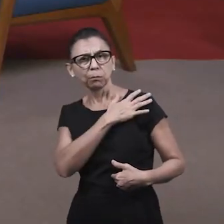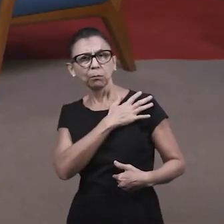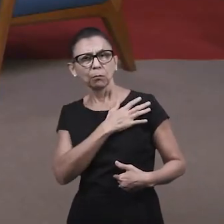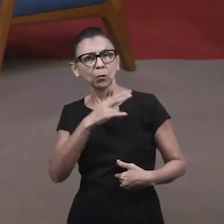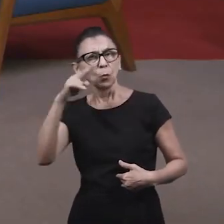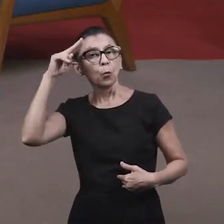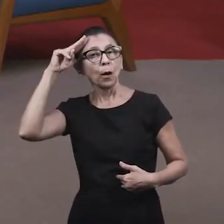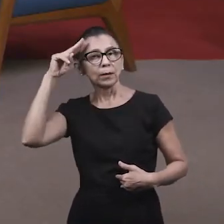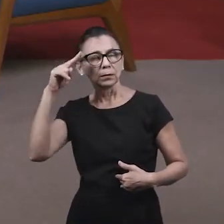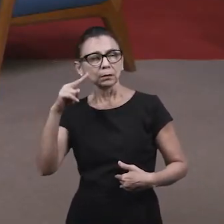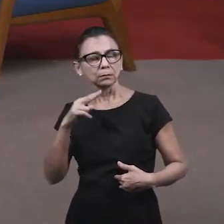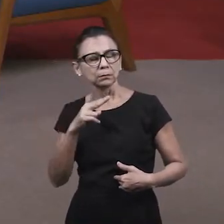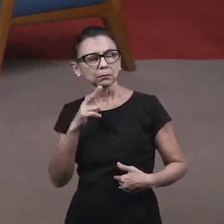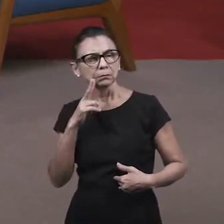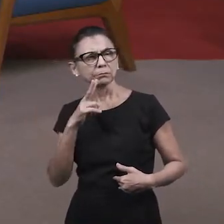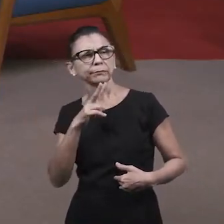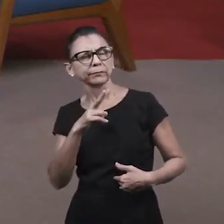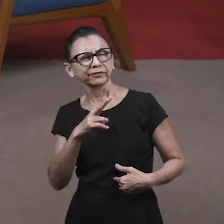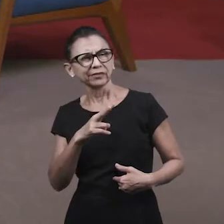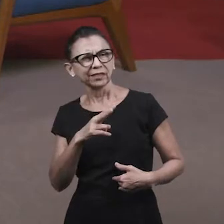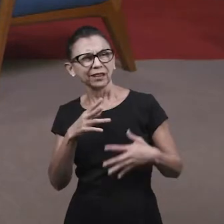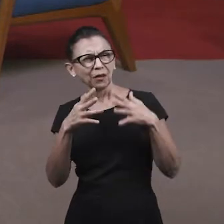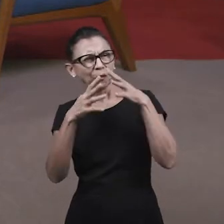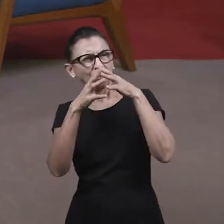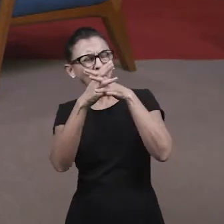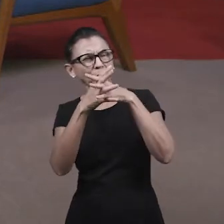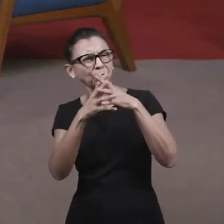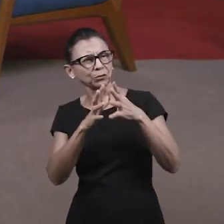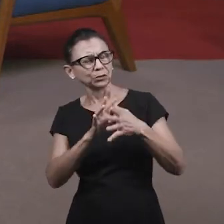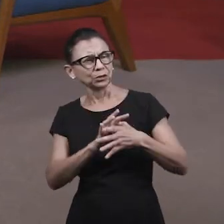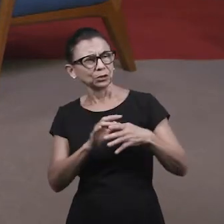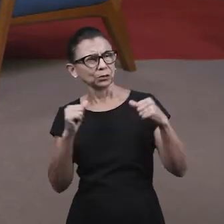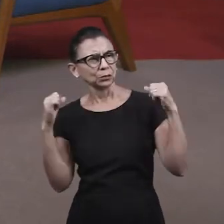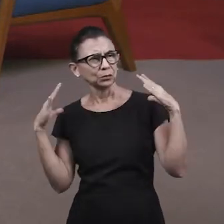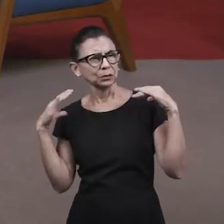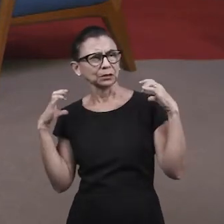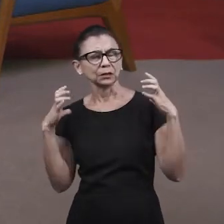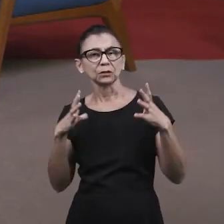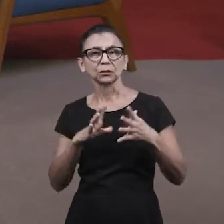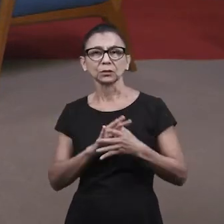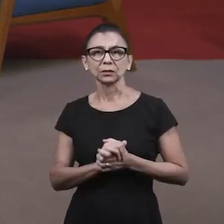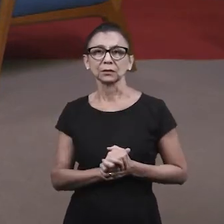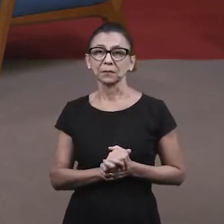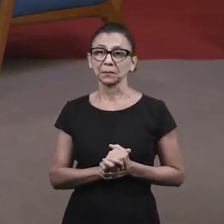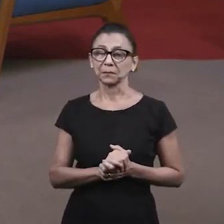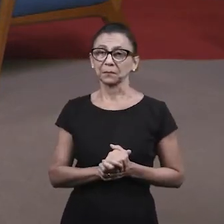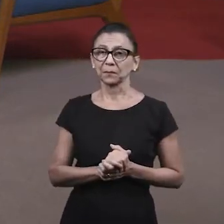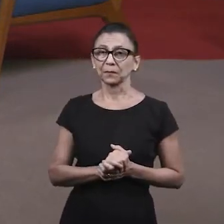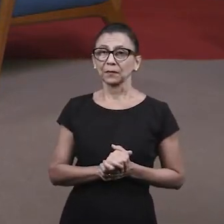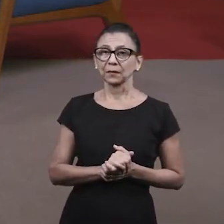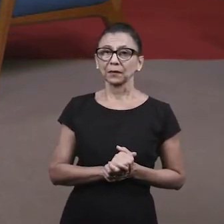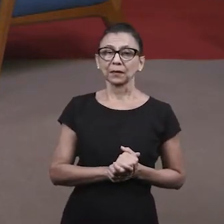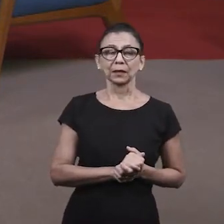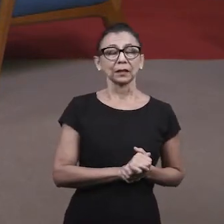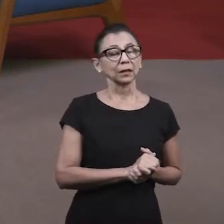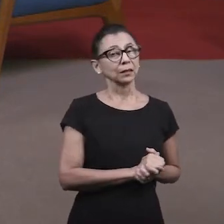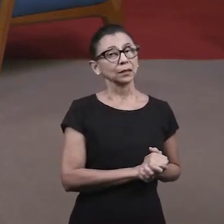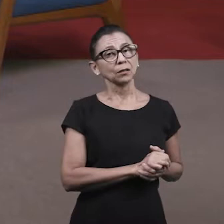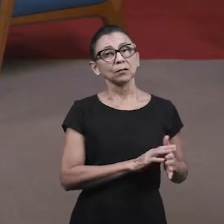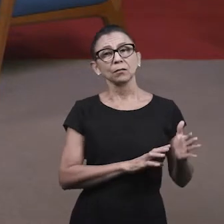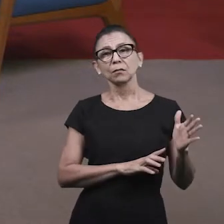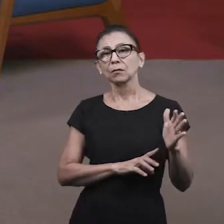question de Jésus est différente des anges. Les anges ont demandé, pourquoi tu pleures? Jésus a dit, pourquoi tu pleures? À qui